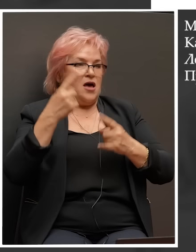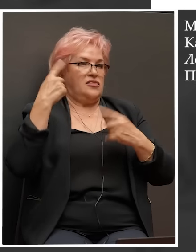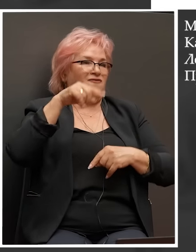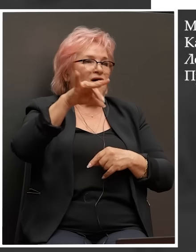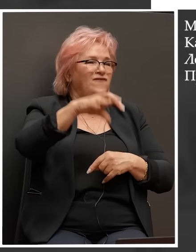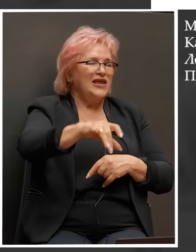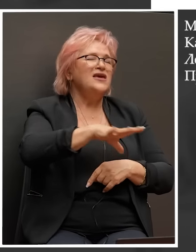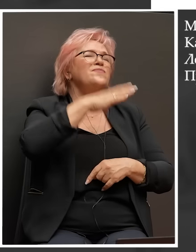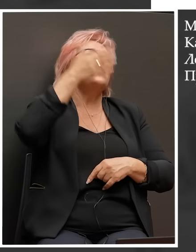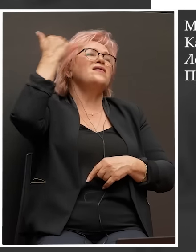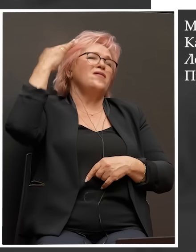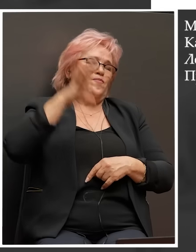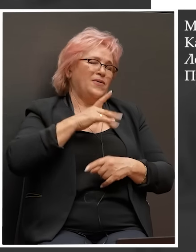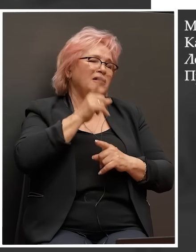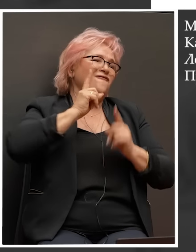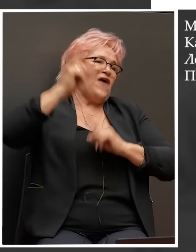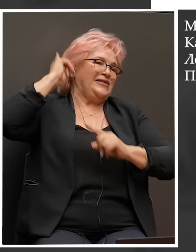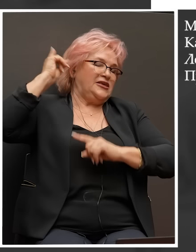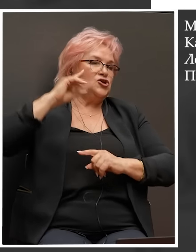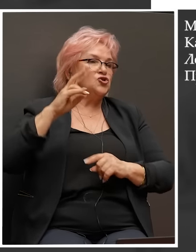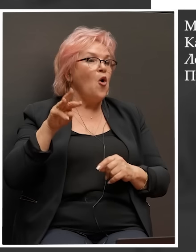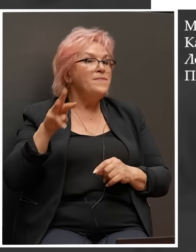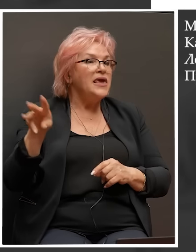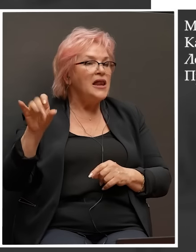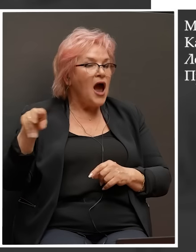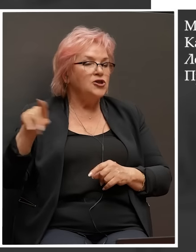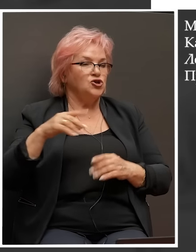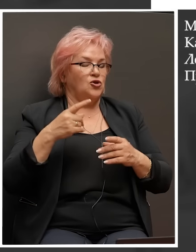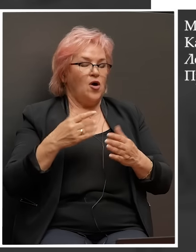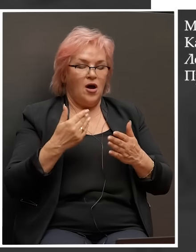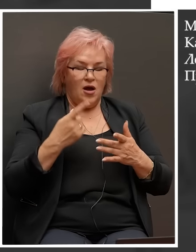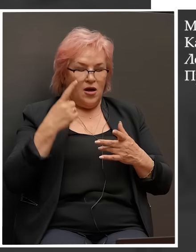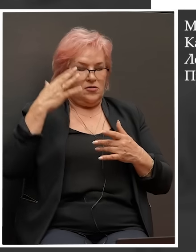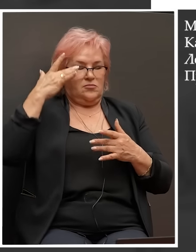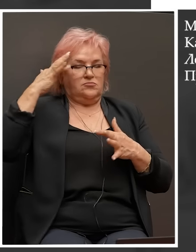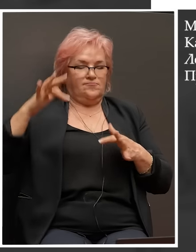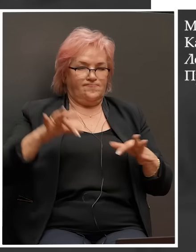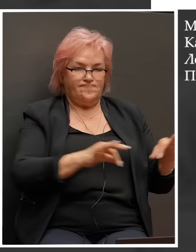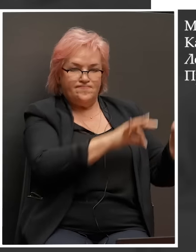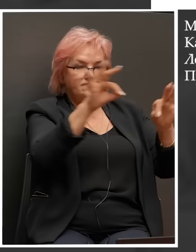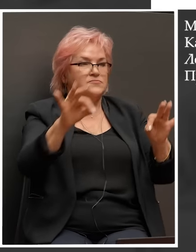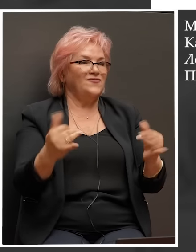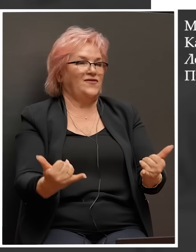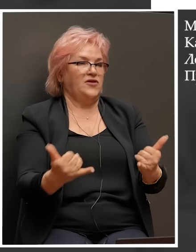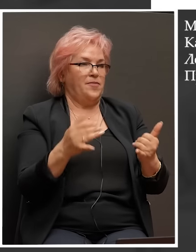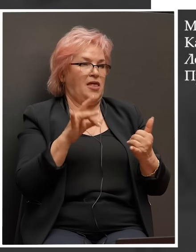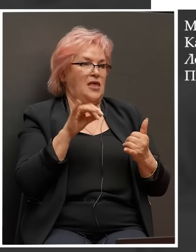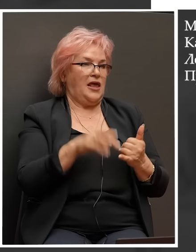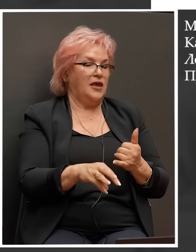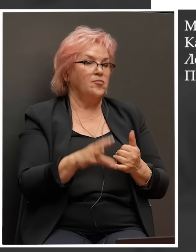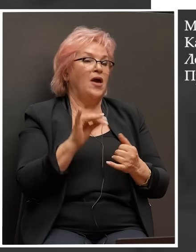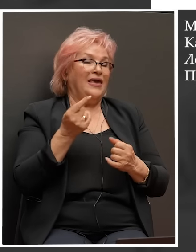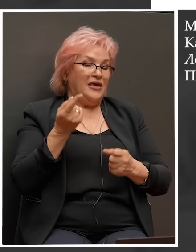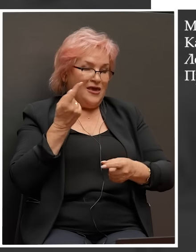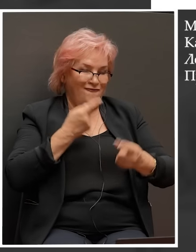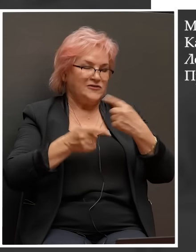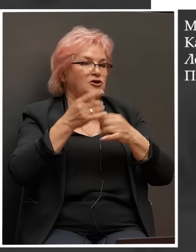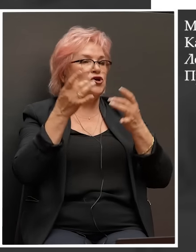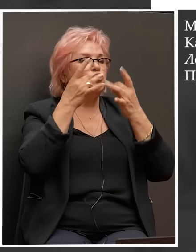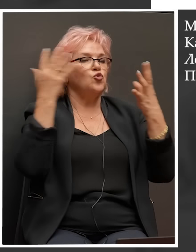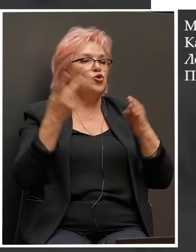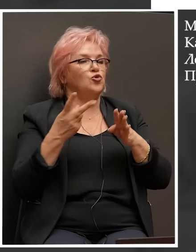Риме все это было, я имею в виду в Риме античном. Но Микеланджело переносит это в современный ему Рим. И, ну и возвращает заодно